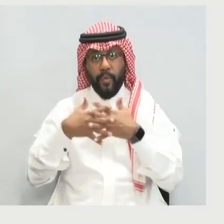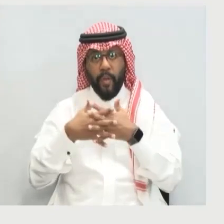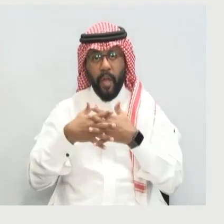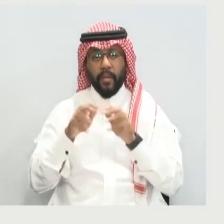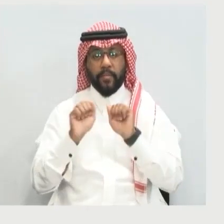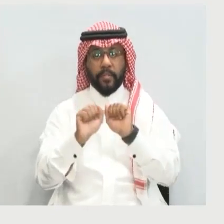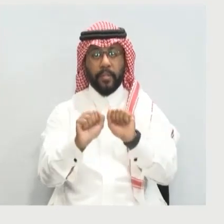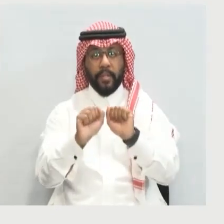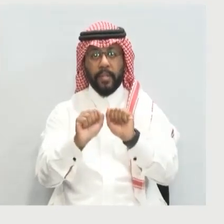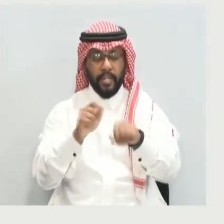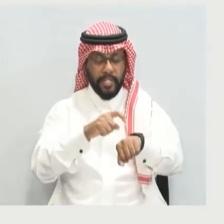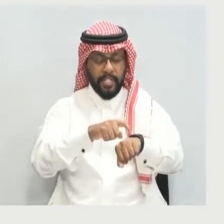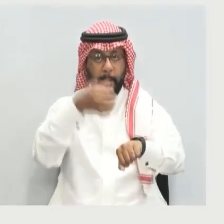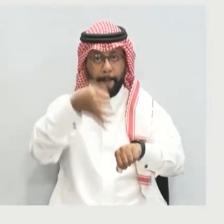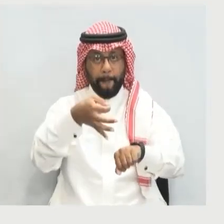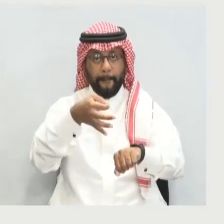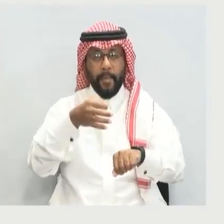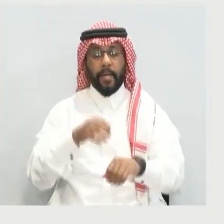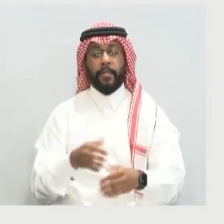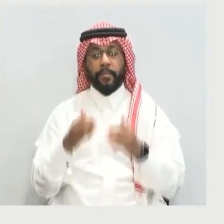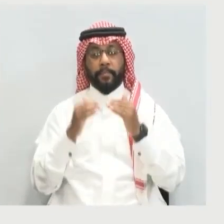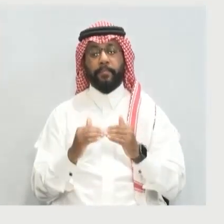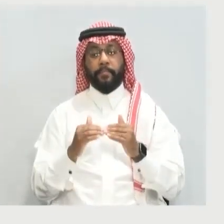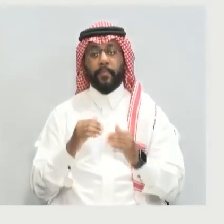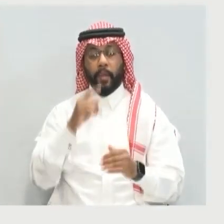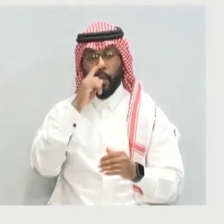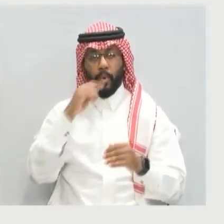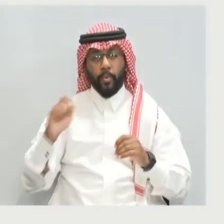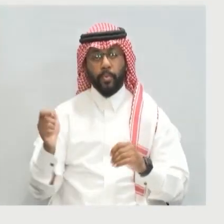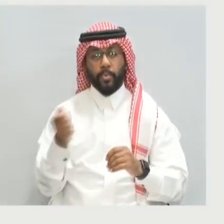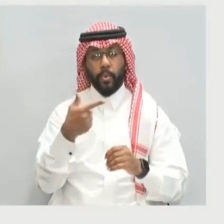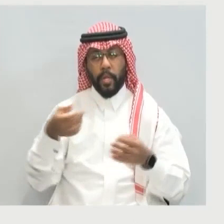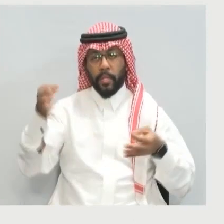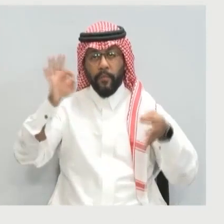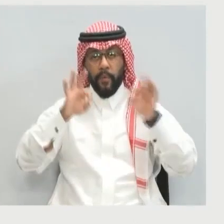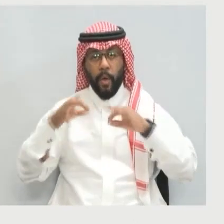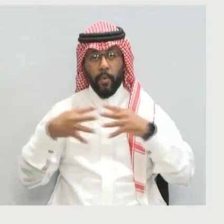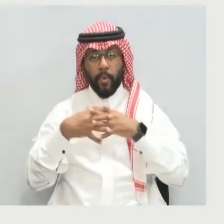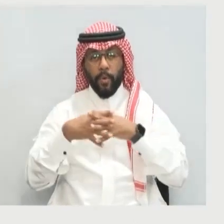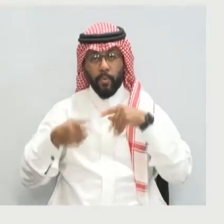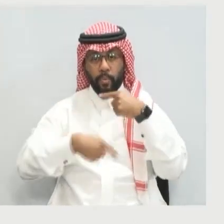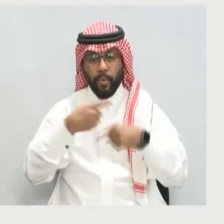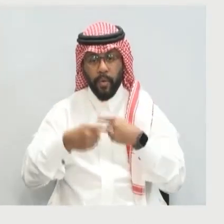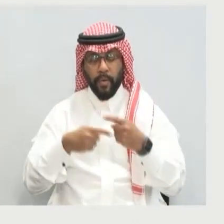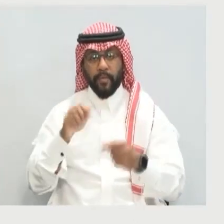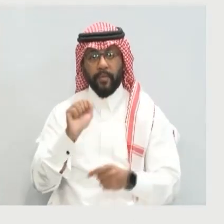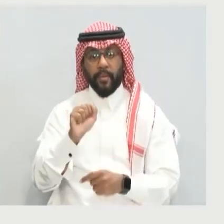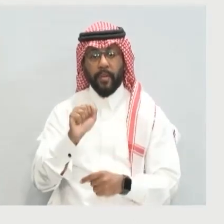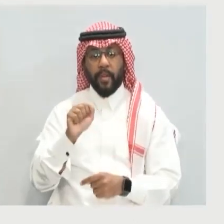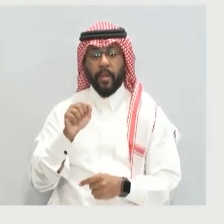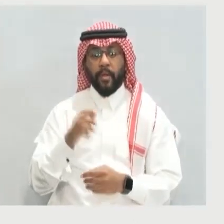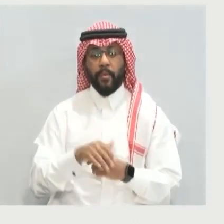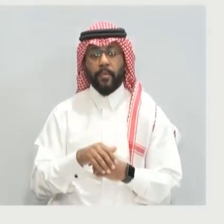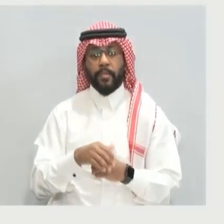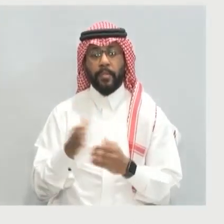وحده الزمن ثانيا غالبا ما تحسب سرعه التفاعل الكيميائي معبرا عنها بوحده مول لكل